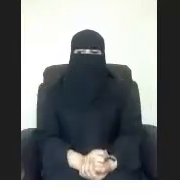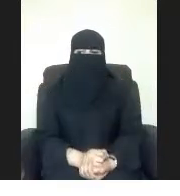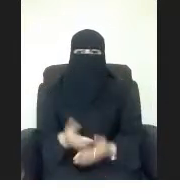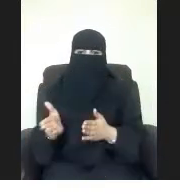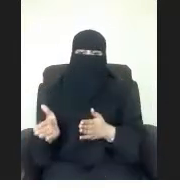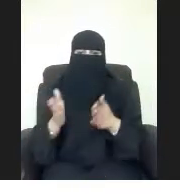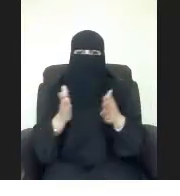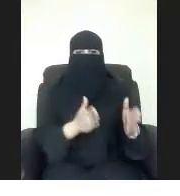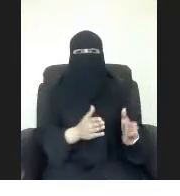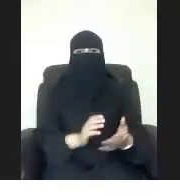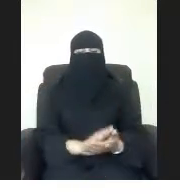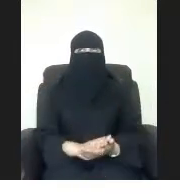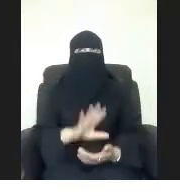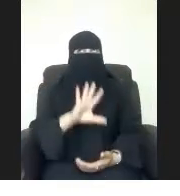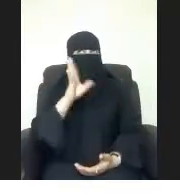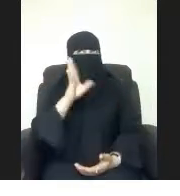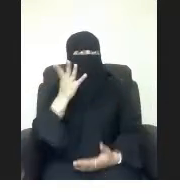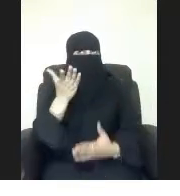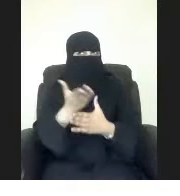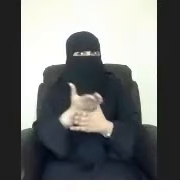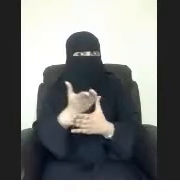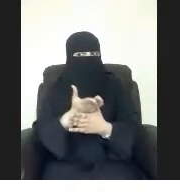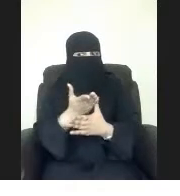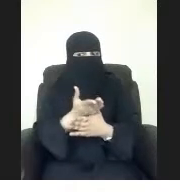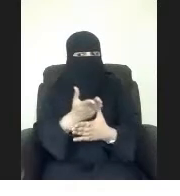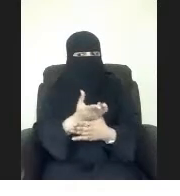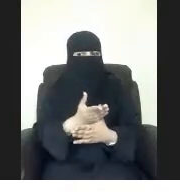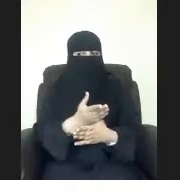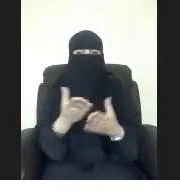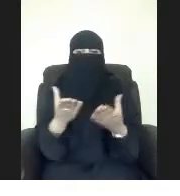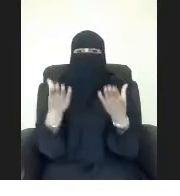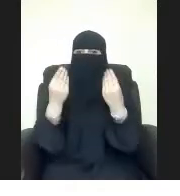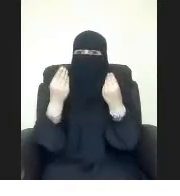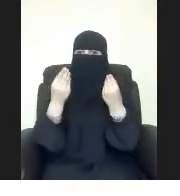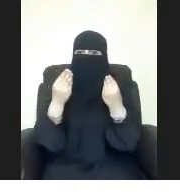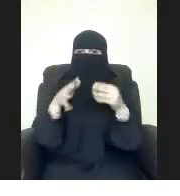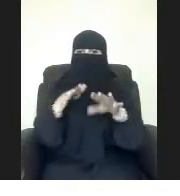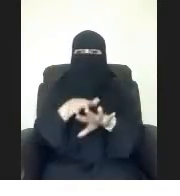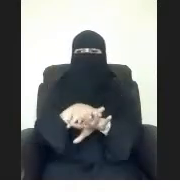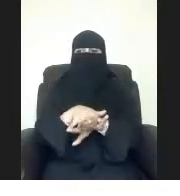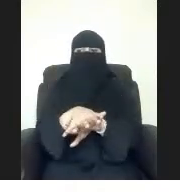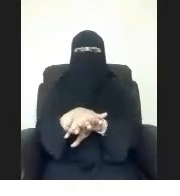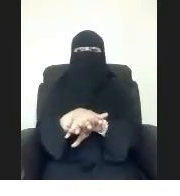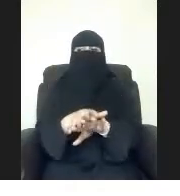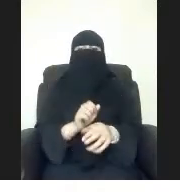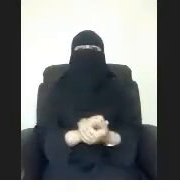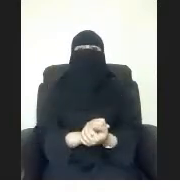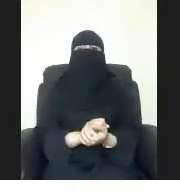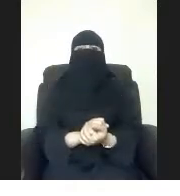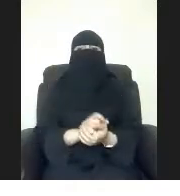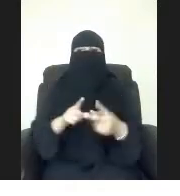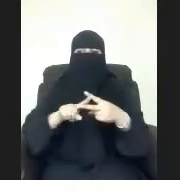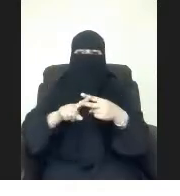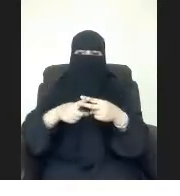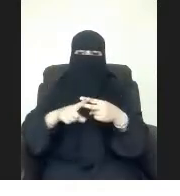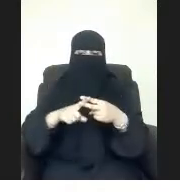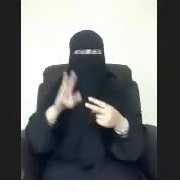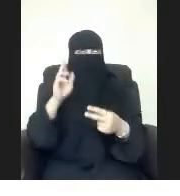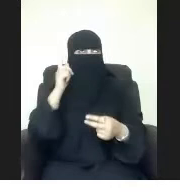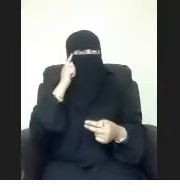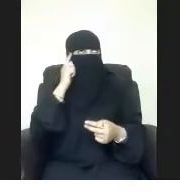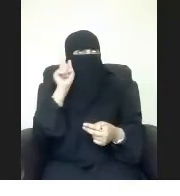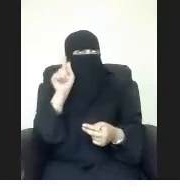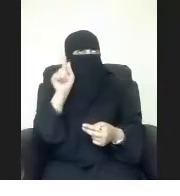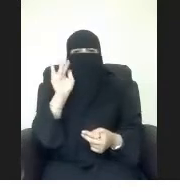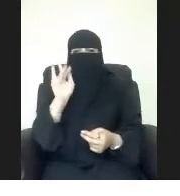لماذا التعلم المدمج؟ باختصار شديد، من ناحية التقنية، يعني يتعلم الطالب من أي مكان يريد في أي